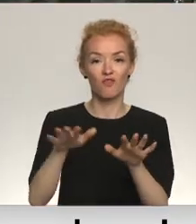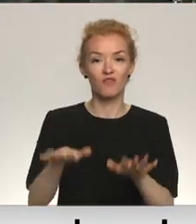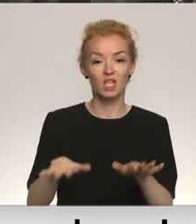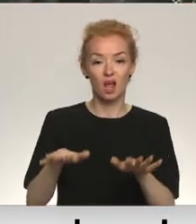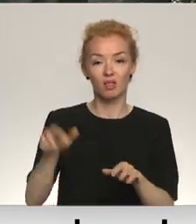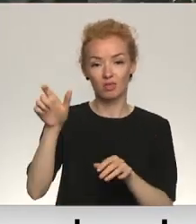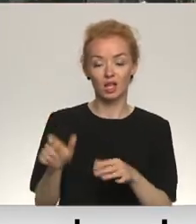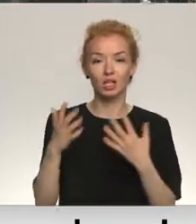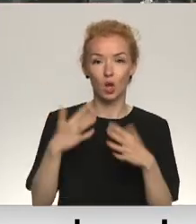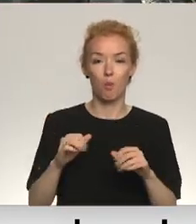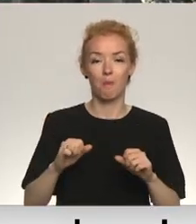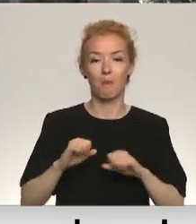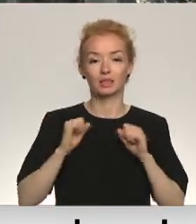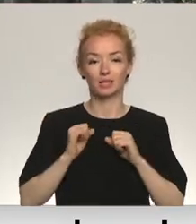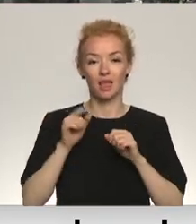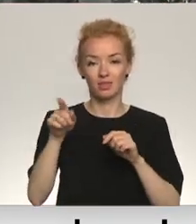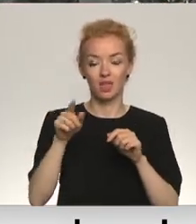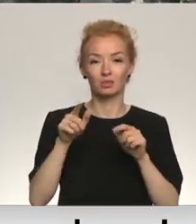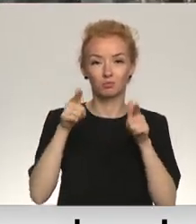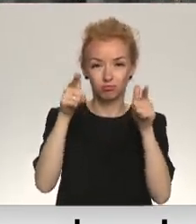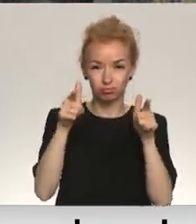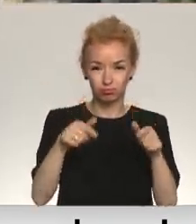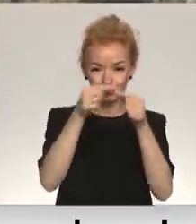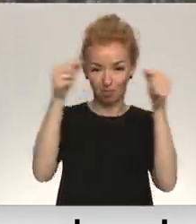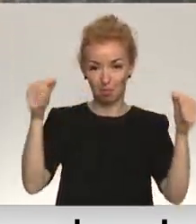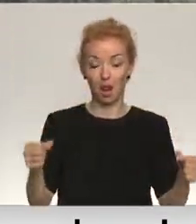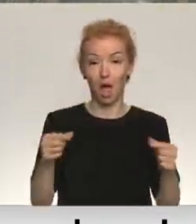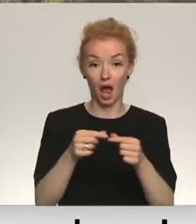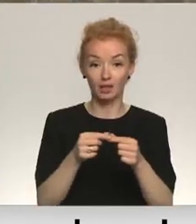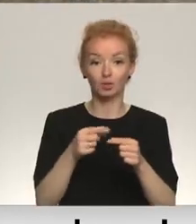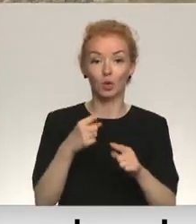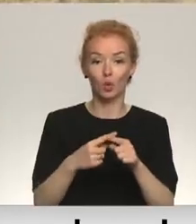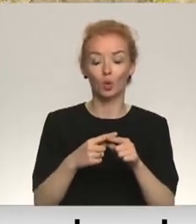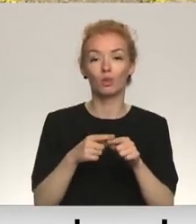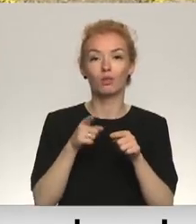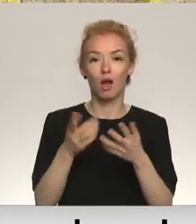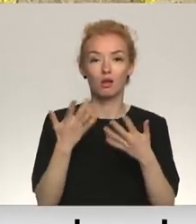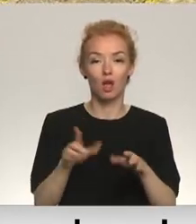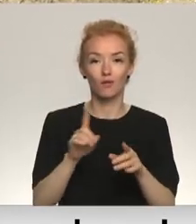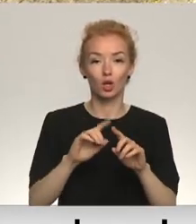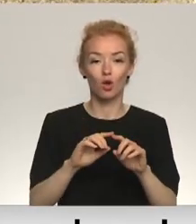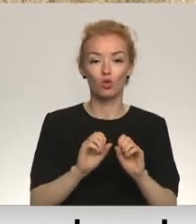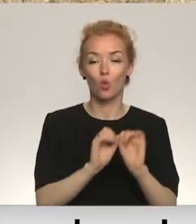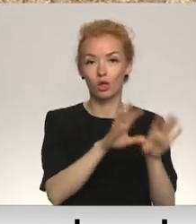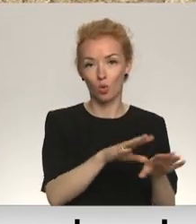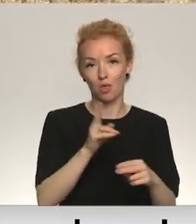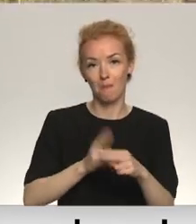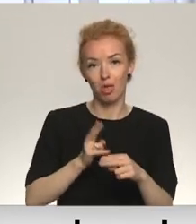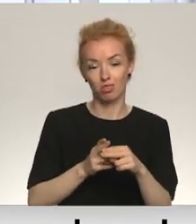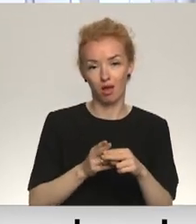vietējais jau pasteidzies noņemt pie akmens pieskrūvēto piemiņas plāksni, kas visticamāk jau esot nodota metāla